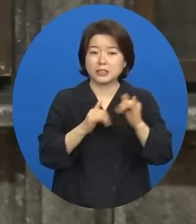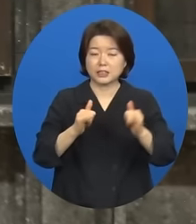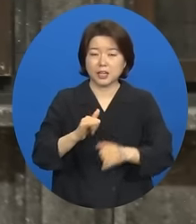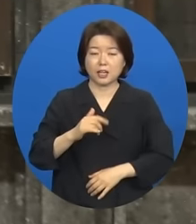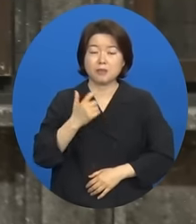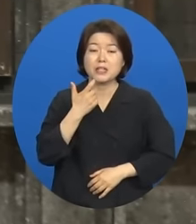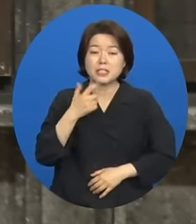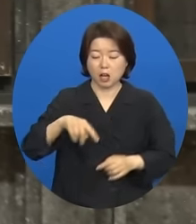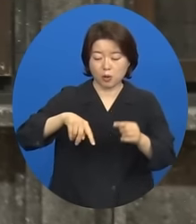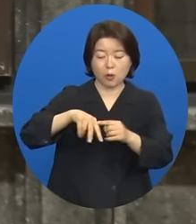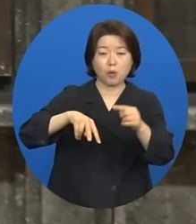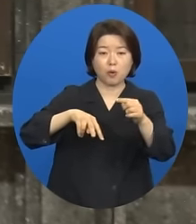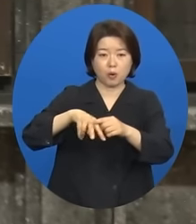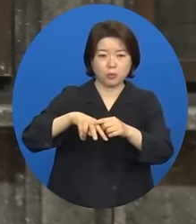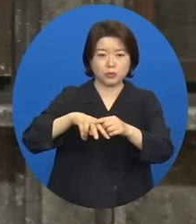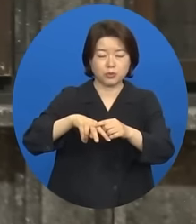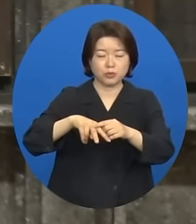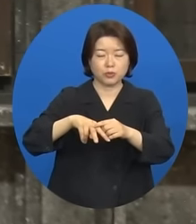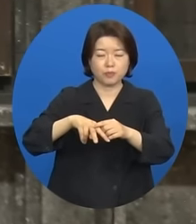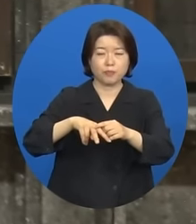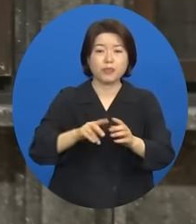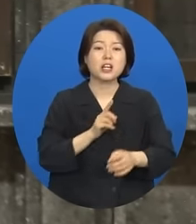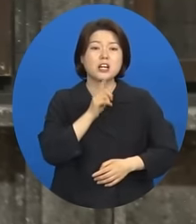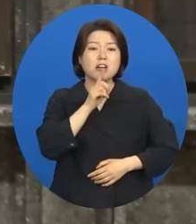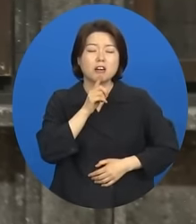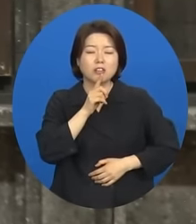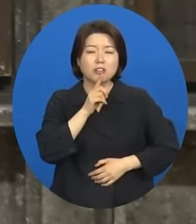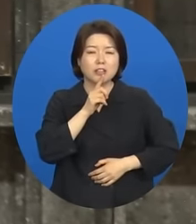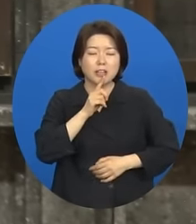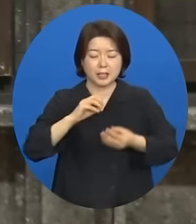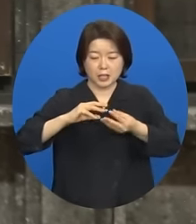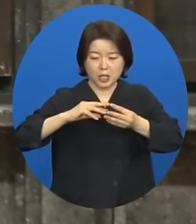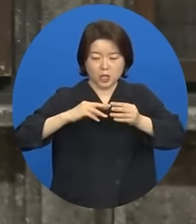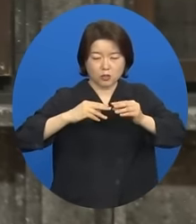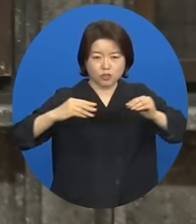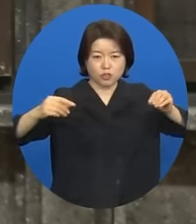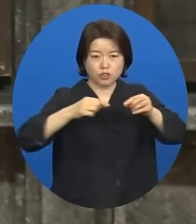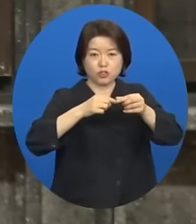허벅지 관절에 있는 둔부에 힘줄을 치면서